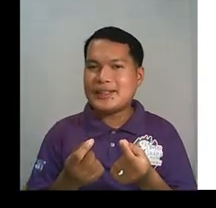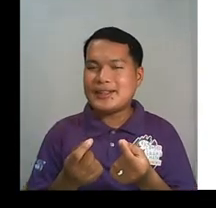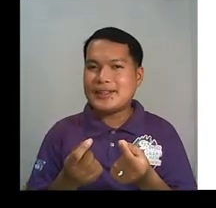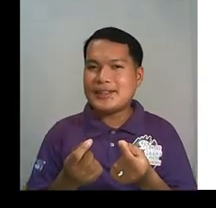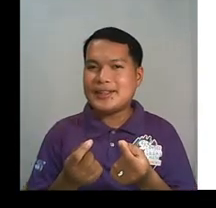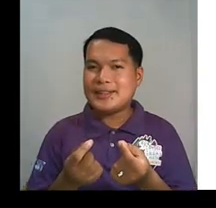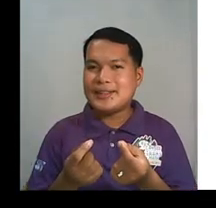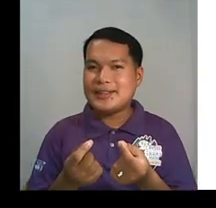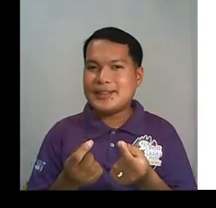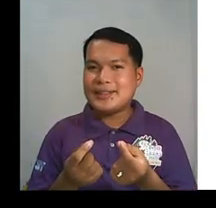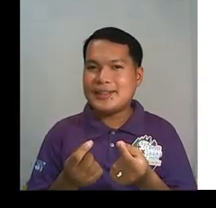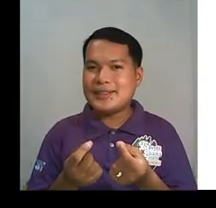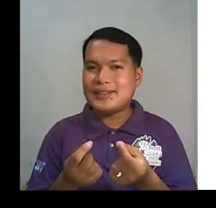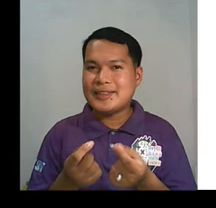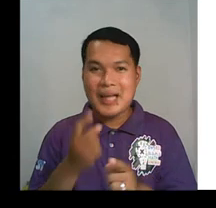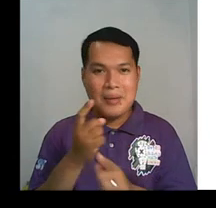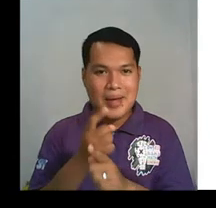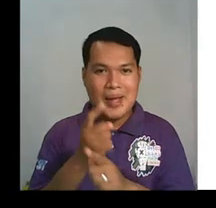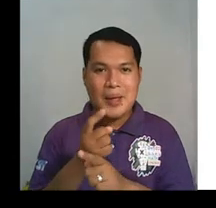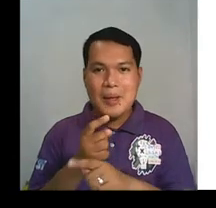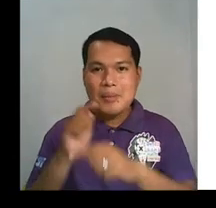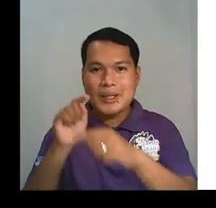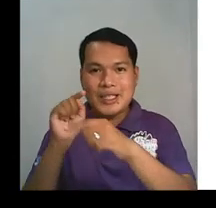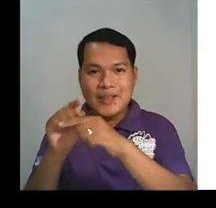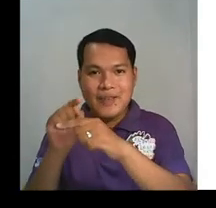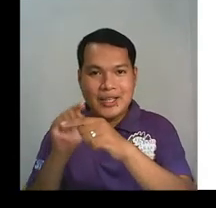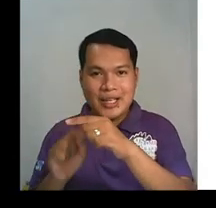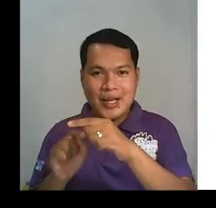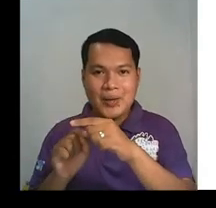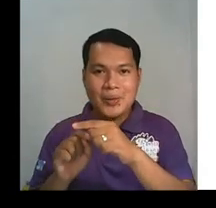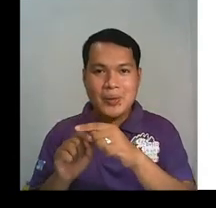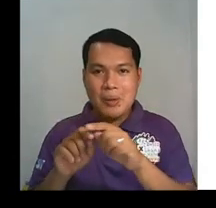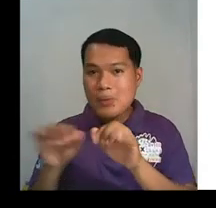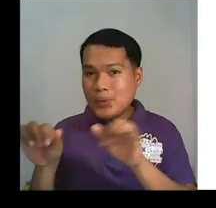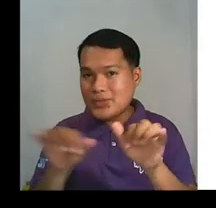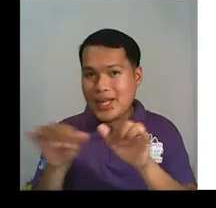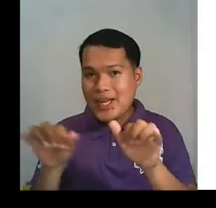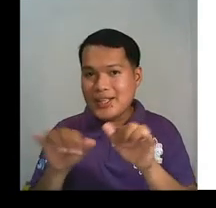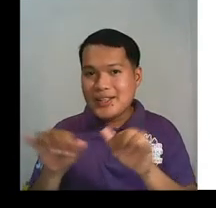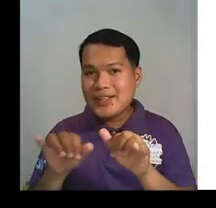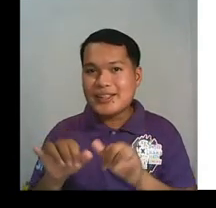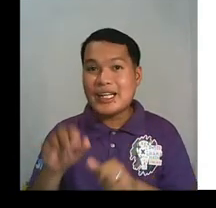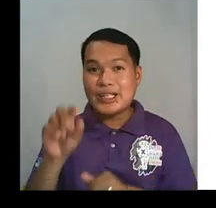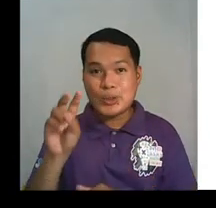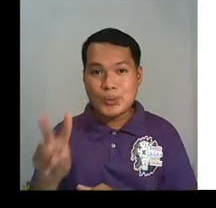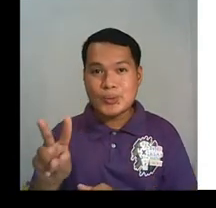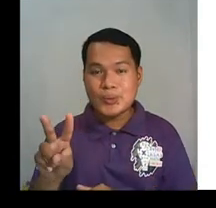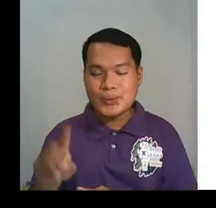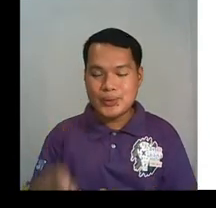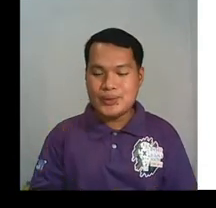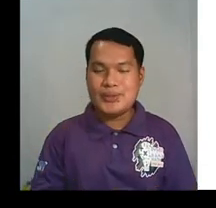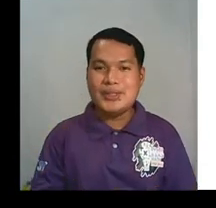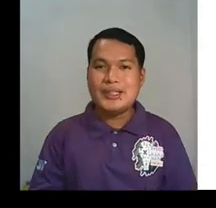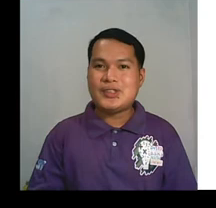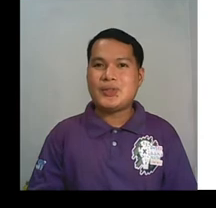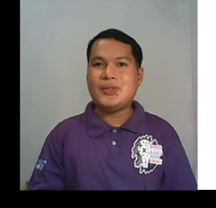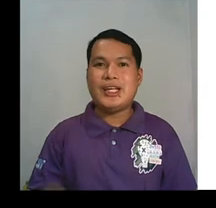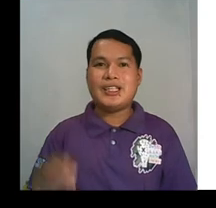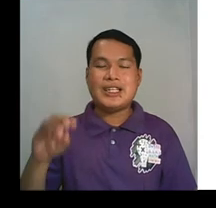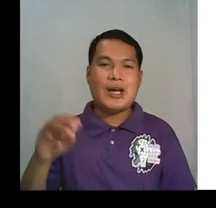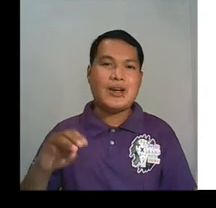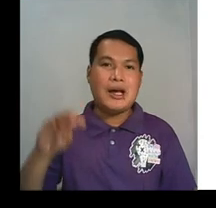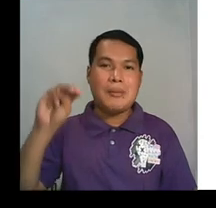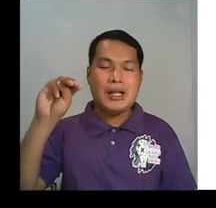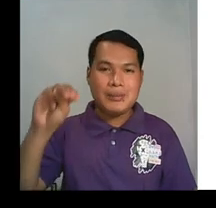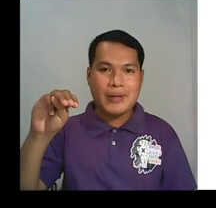natin? Tama? Magdi-divide tayo both sides ng 2. So,